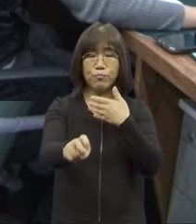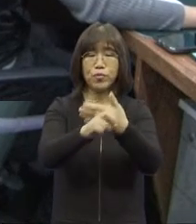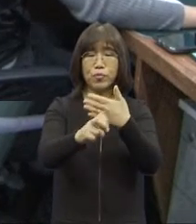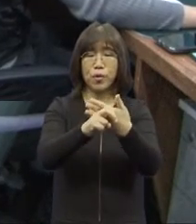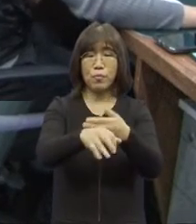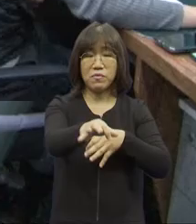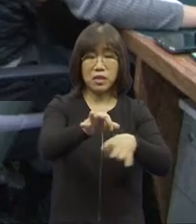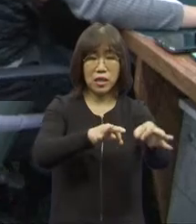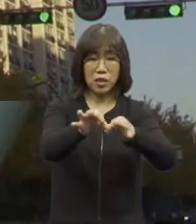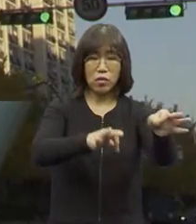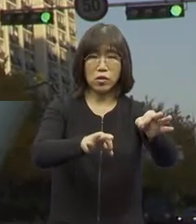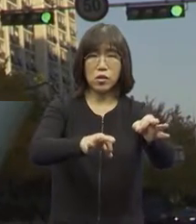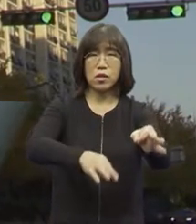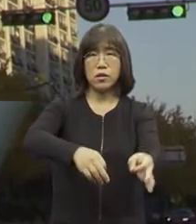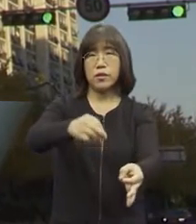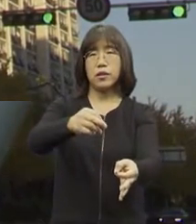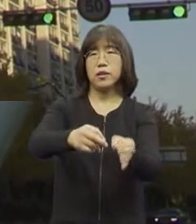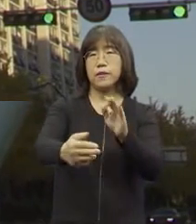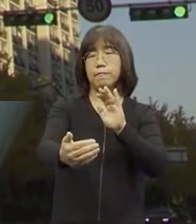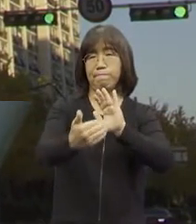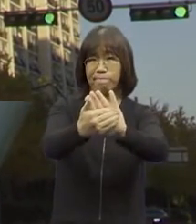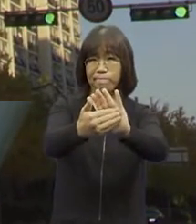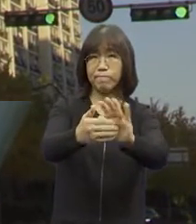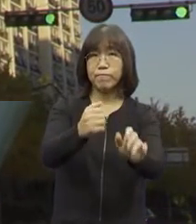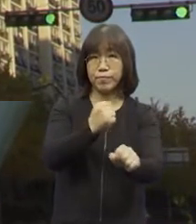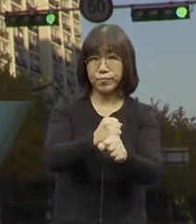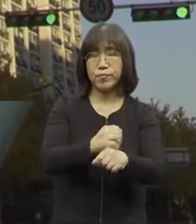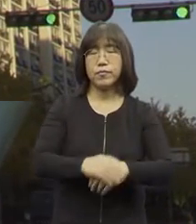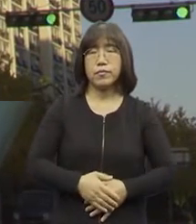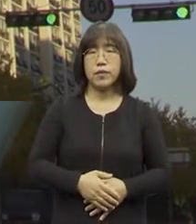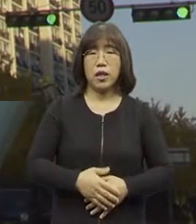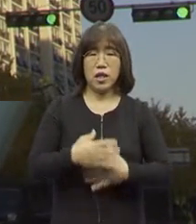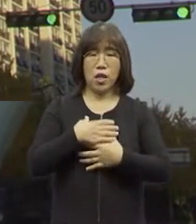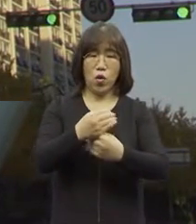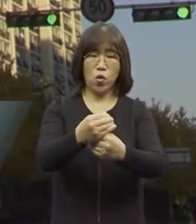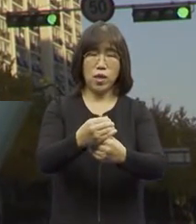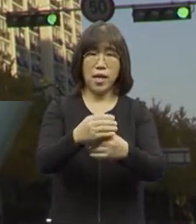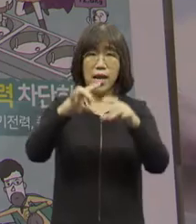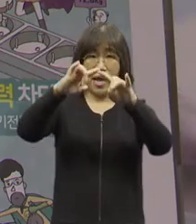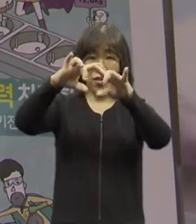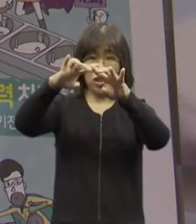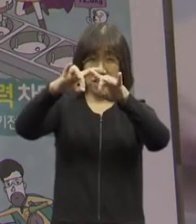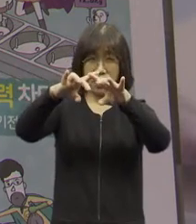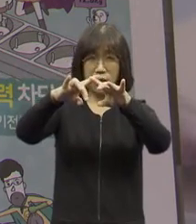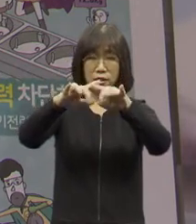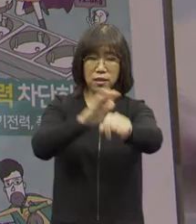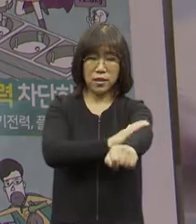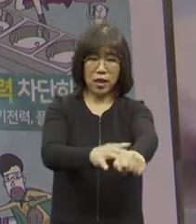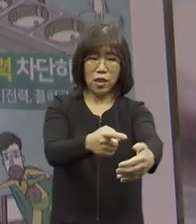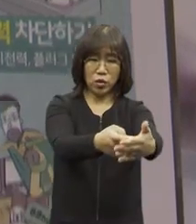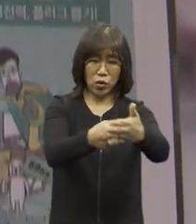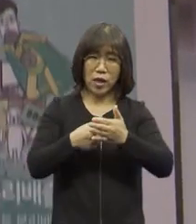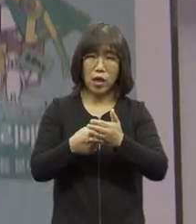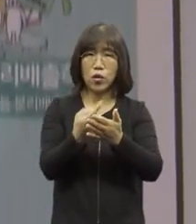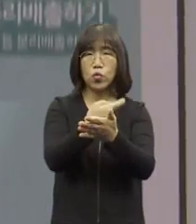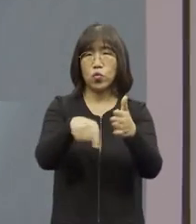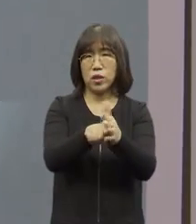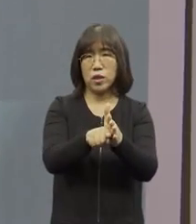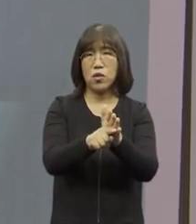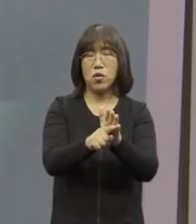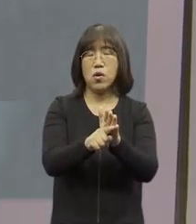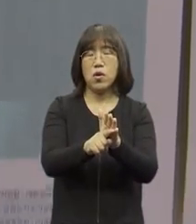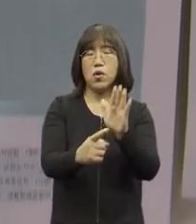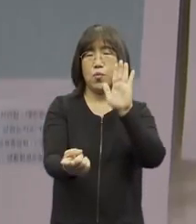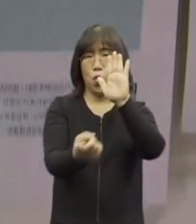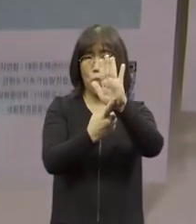상거래 행위를 지도 단속합니다. 또 겨울철 에너지를 안정적으로 공급하고 에너지 절약을 위한 실천